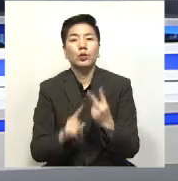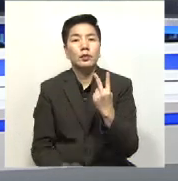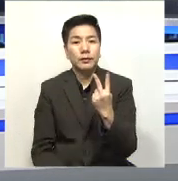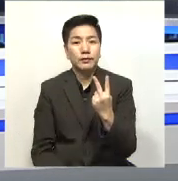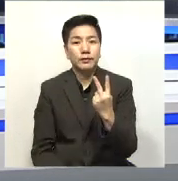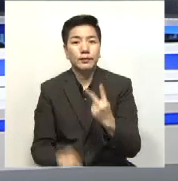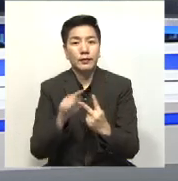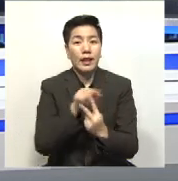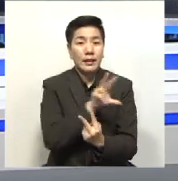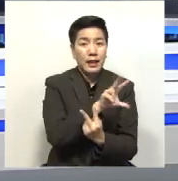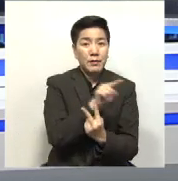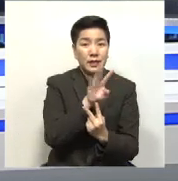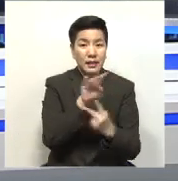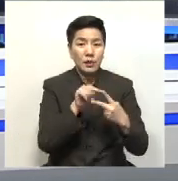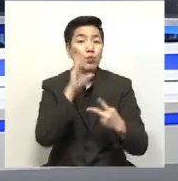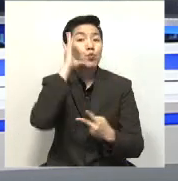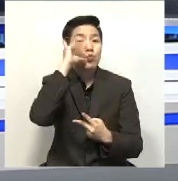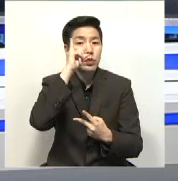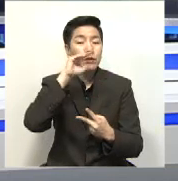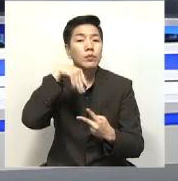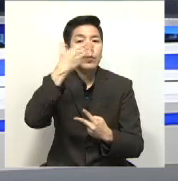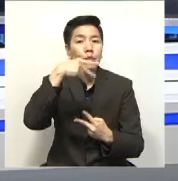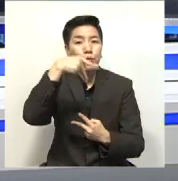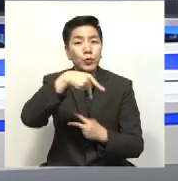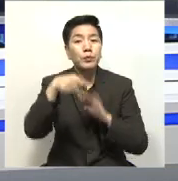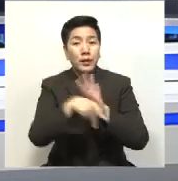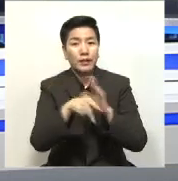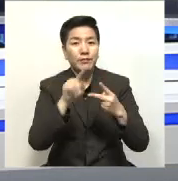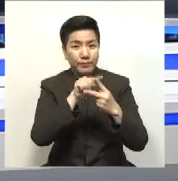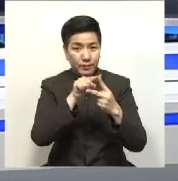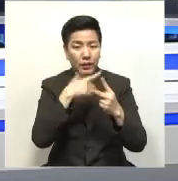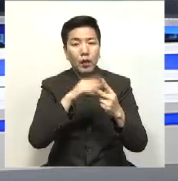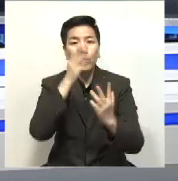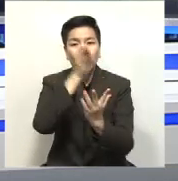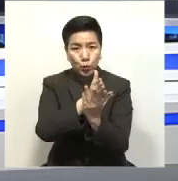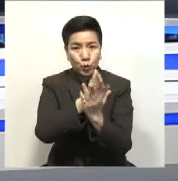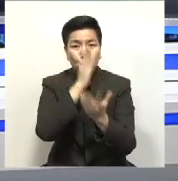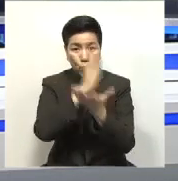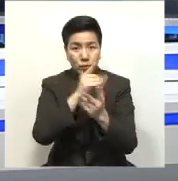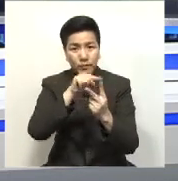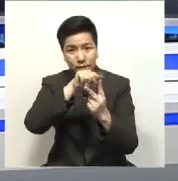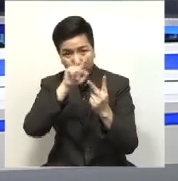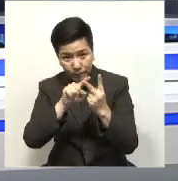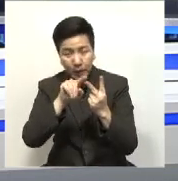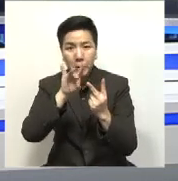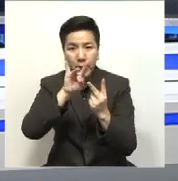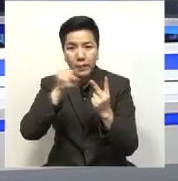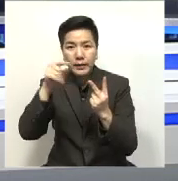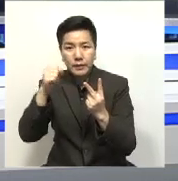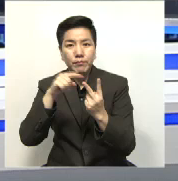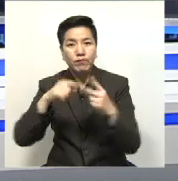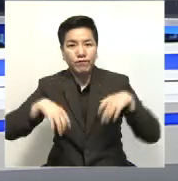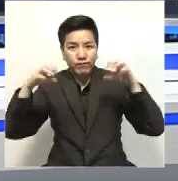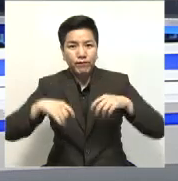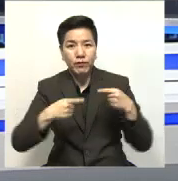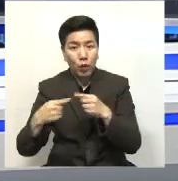ก็คือ3-4 ตุลาคมก็คือวันพรุ่งนี้วันพุธพฤหัสนะคะแล้วฝนก็จะหยุดไปแล้วกลับมาอีกทีนึงวันที่